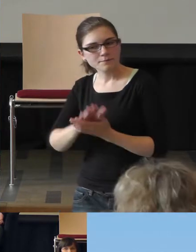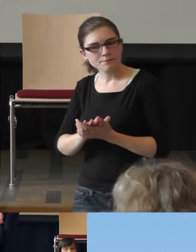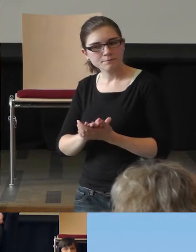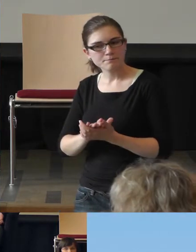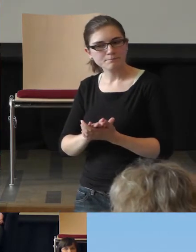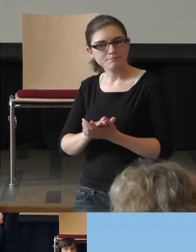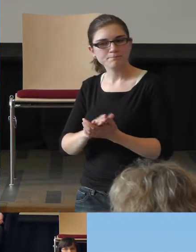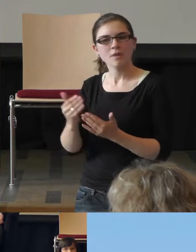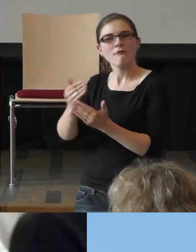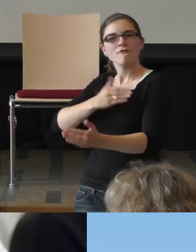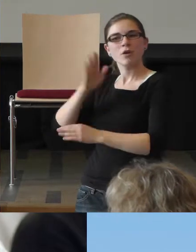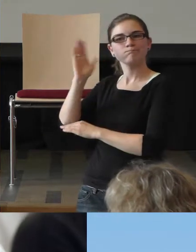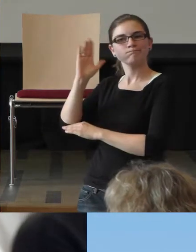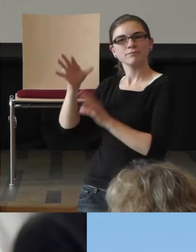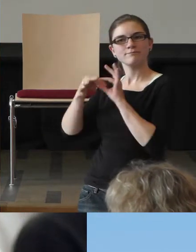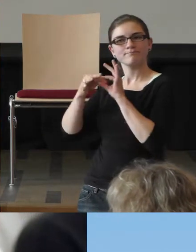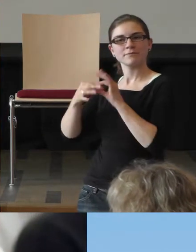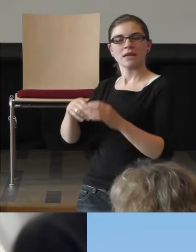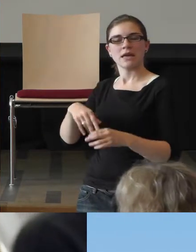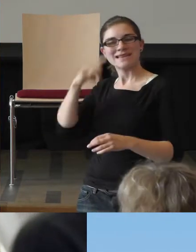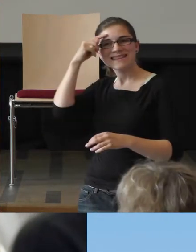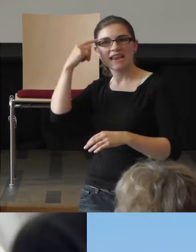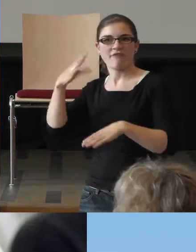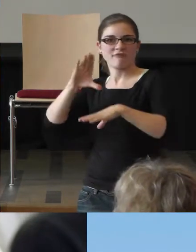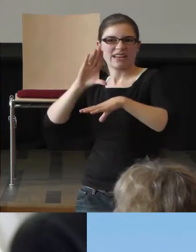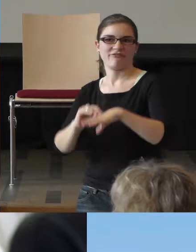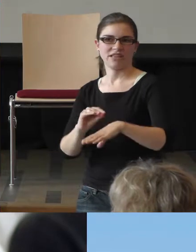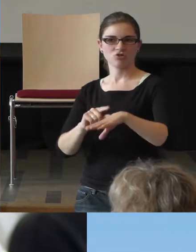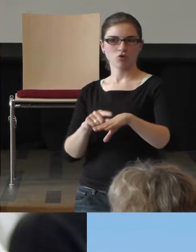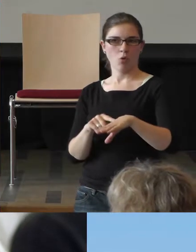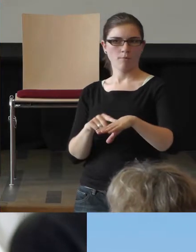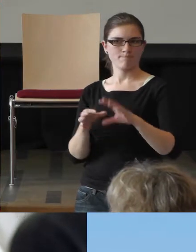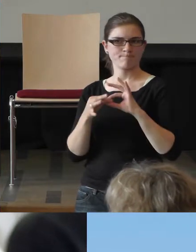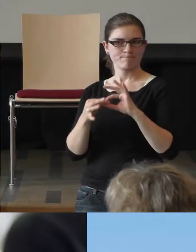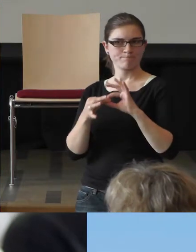Vorredner über Nervenquetschung. Das heißt also, meine